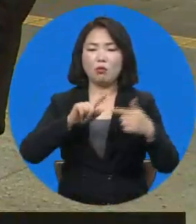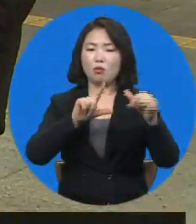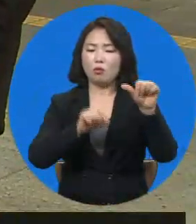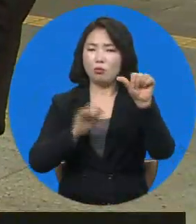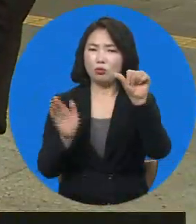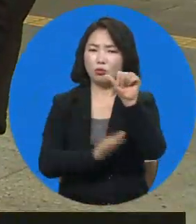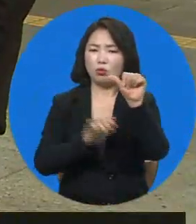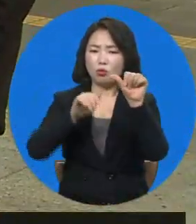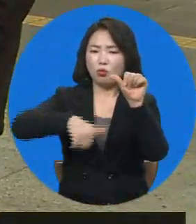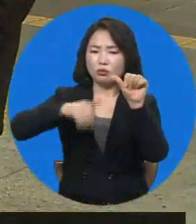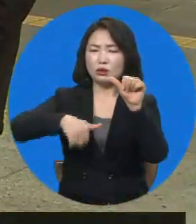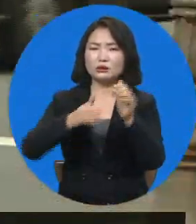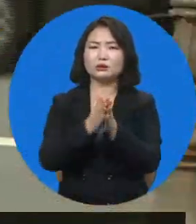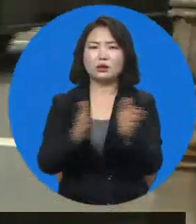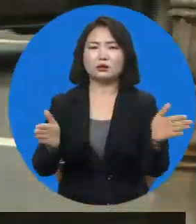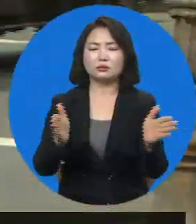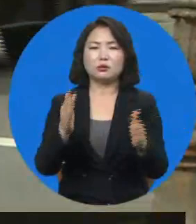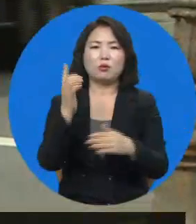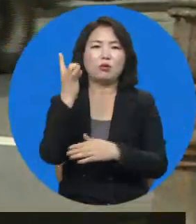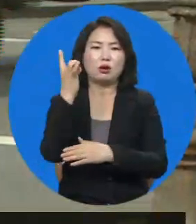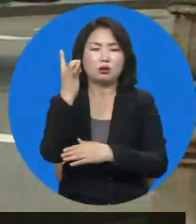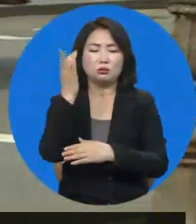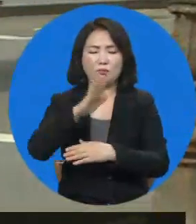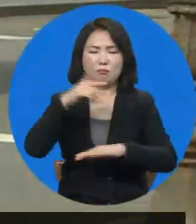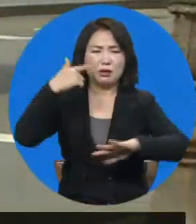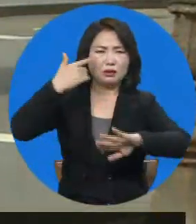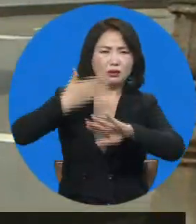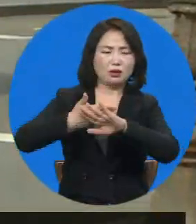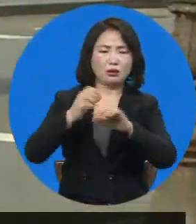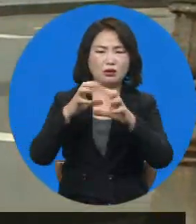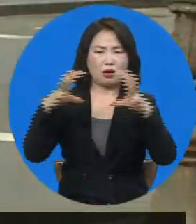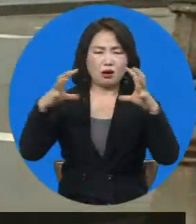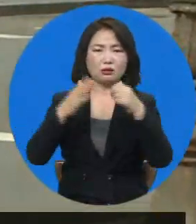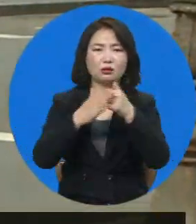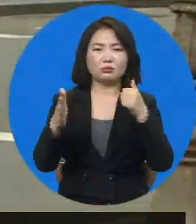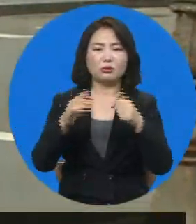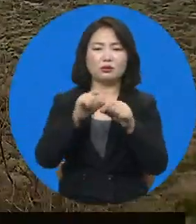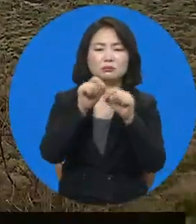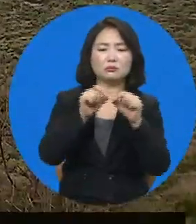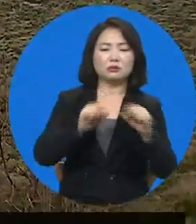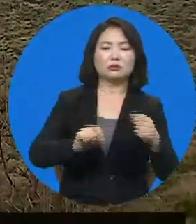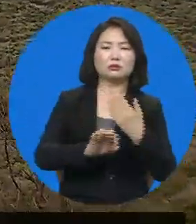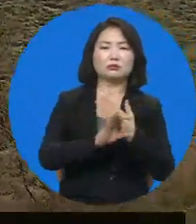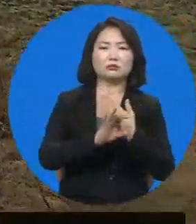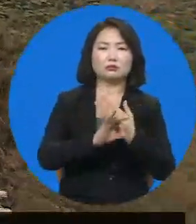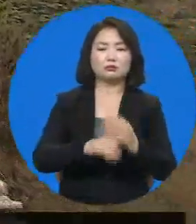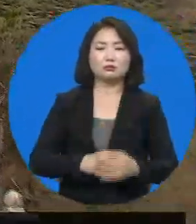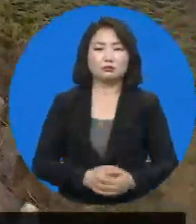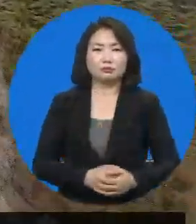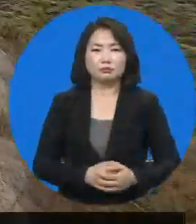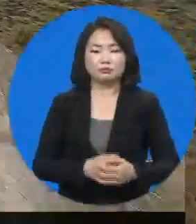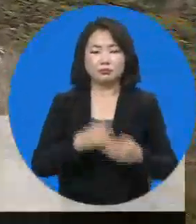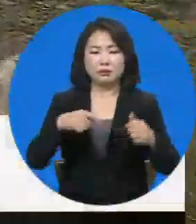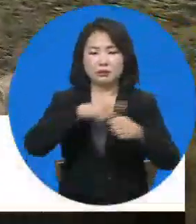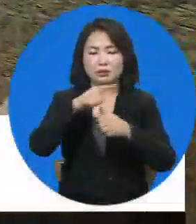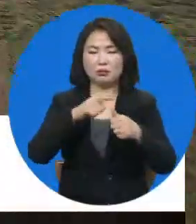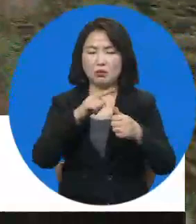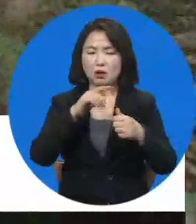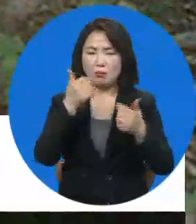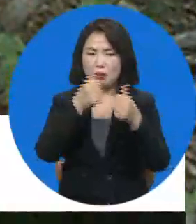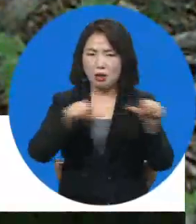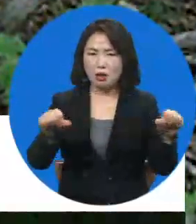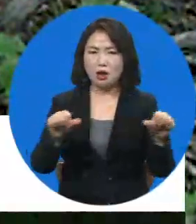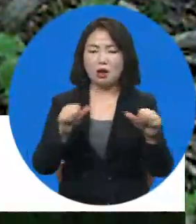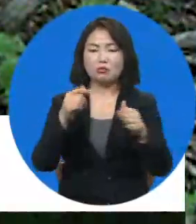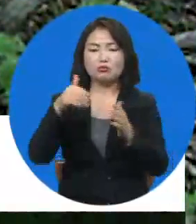공사가 시작되어 야 있지만 반대 목소리에 잠정 보류 했습니다 환경 생태계의 파괴와 문화재